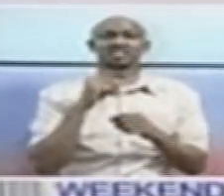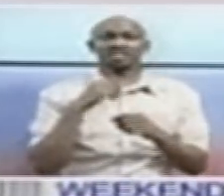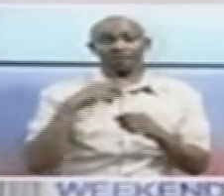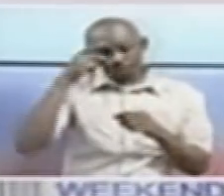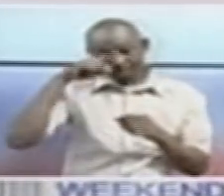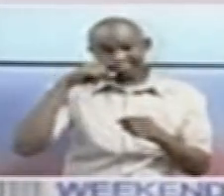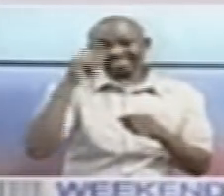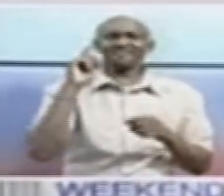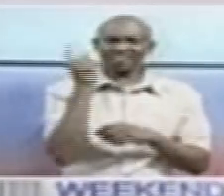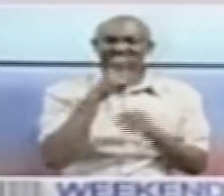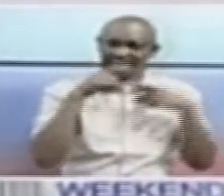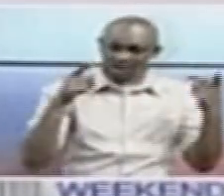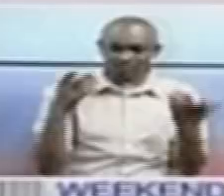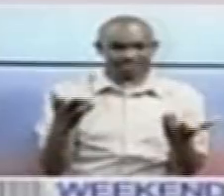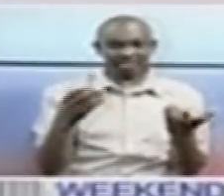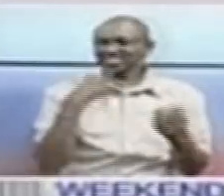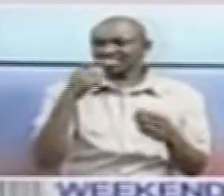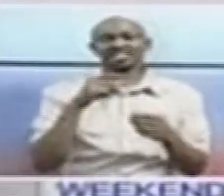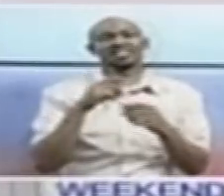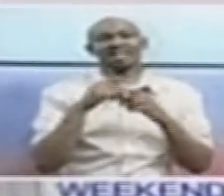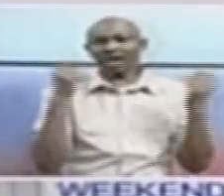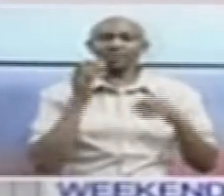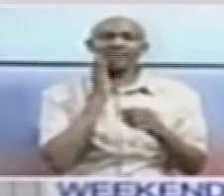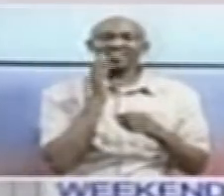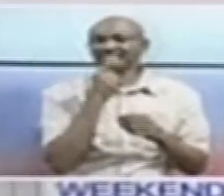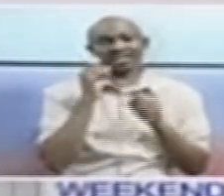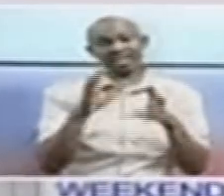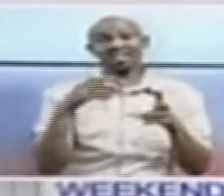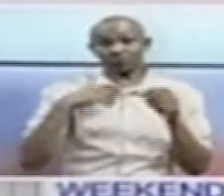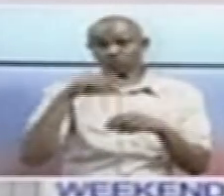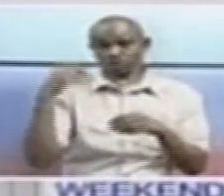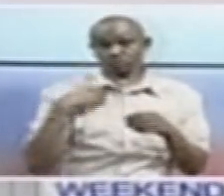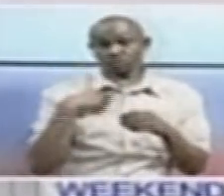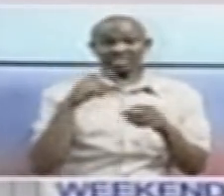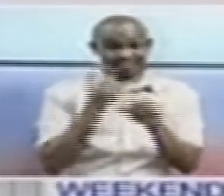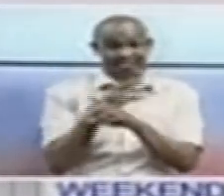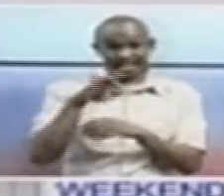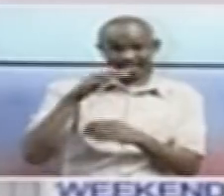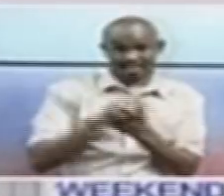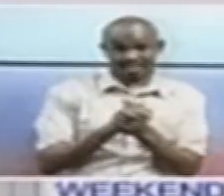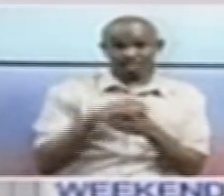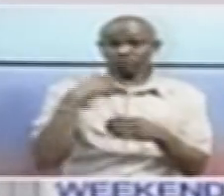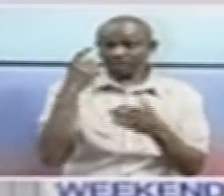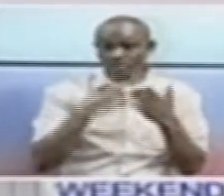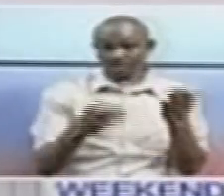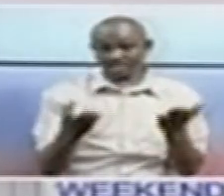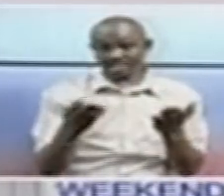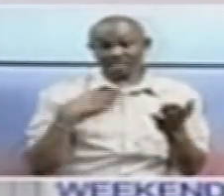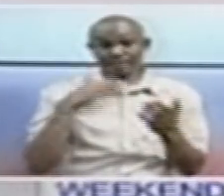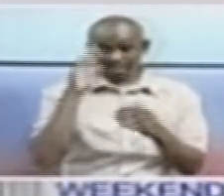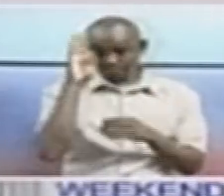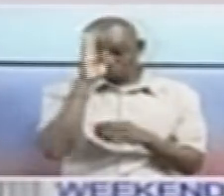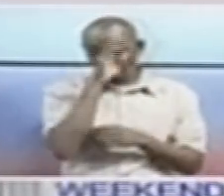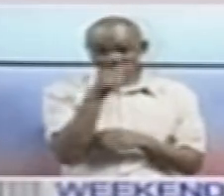lugha ya kwanza. Kwa hivyo basi kwangu sioni shida. Manake hata ukienda mahali kama Bungoma kwa mfano, iwapo utasema kwamba Kiluya sio